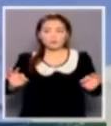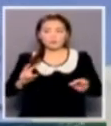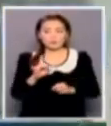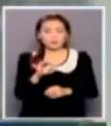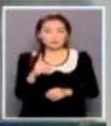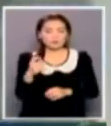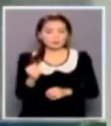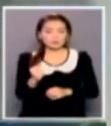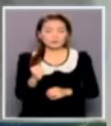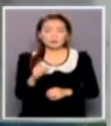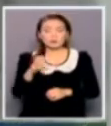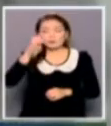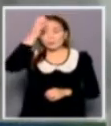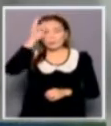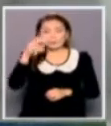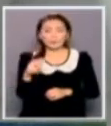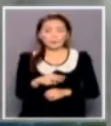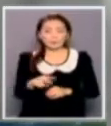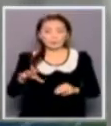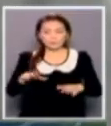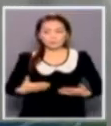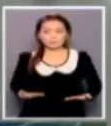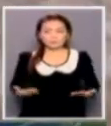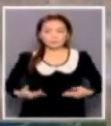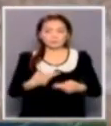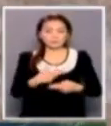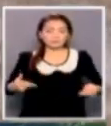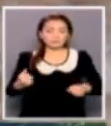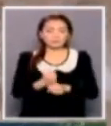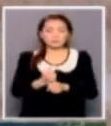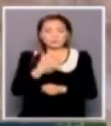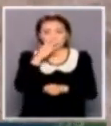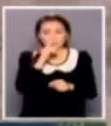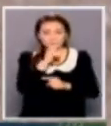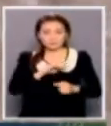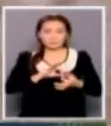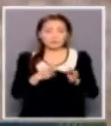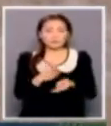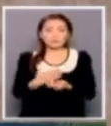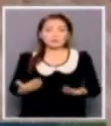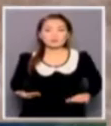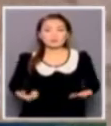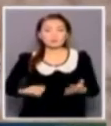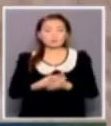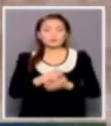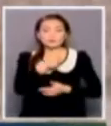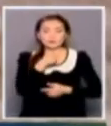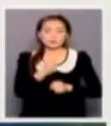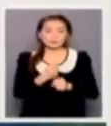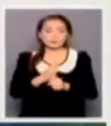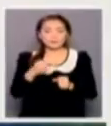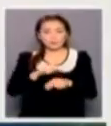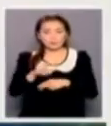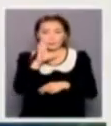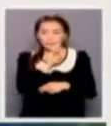мысалы үшін. Жұмекен ақынның ұлттық әдебиетте өмір тақырыбы, өнерпаз жолы ерекше мәнді. Өмірінің сыры мен сымбатына терең